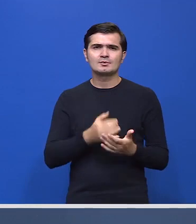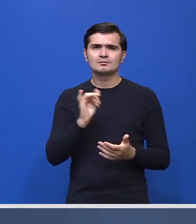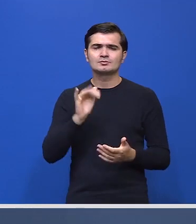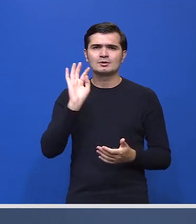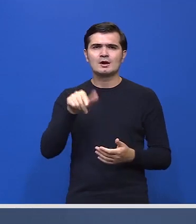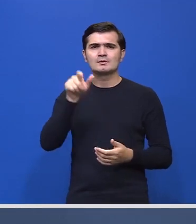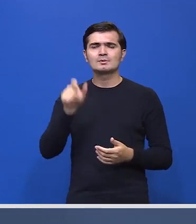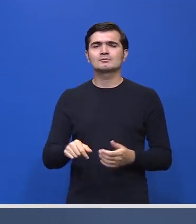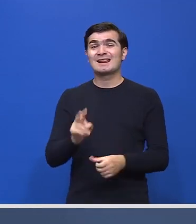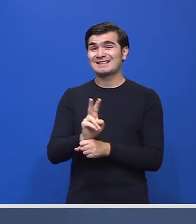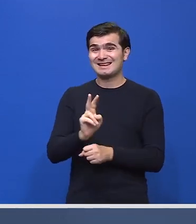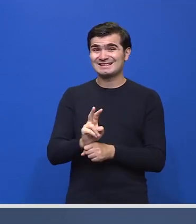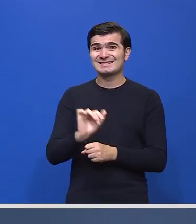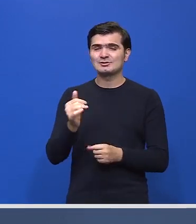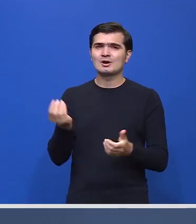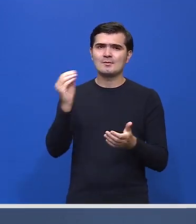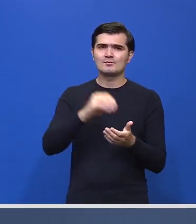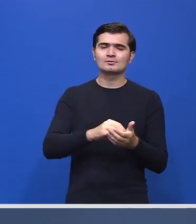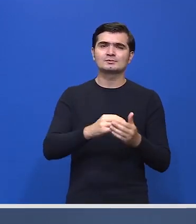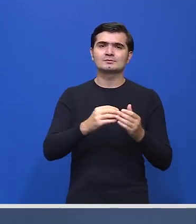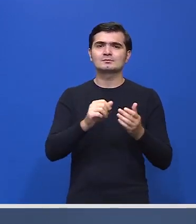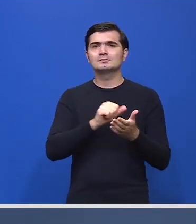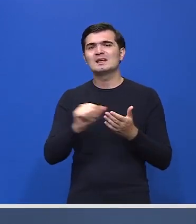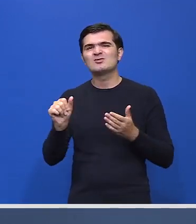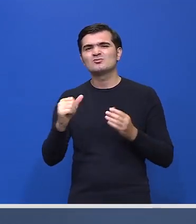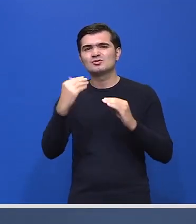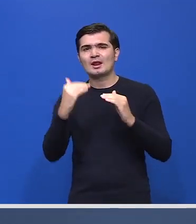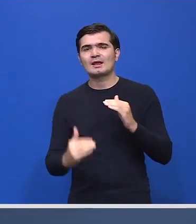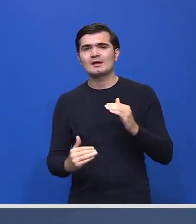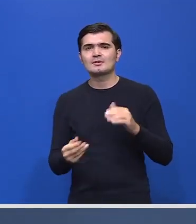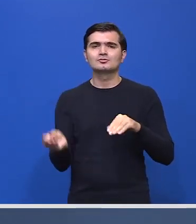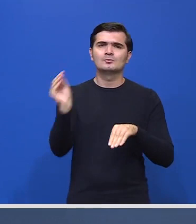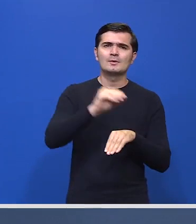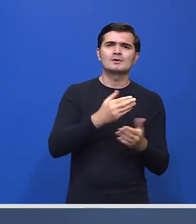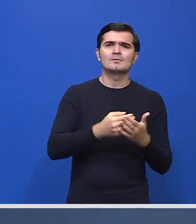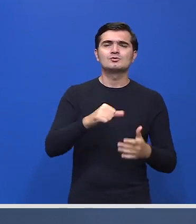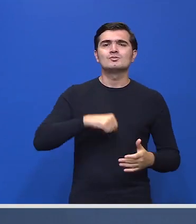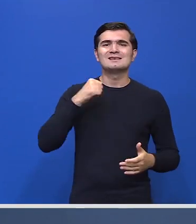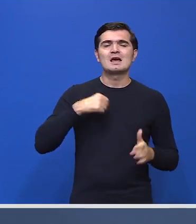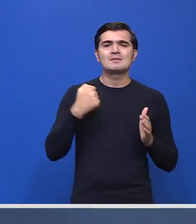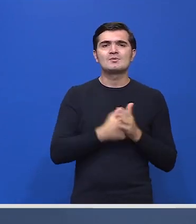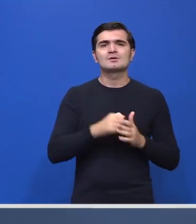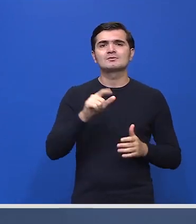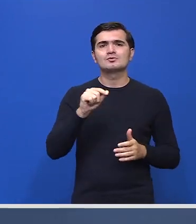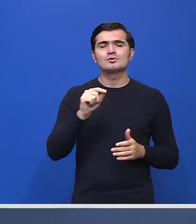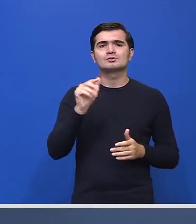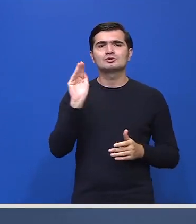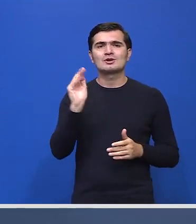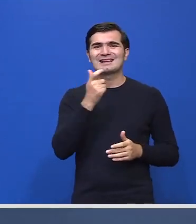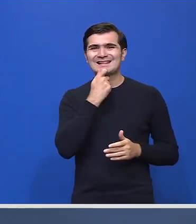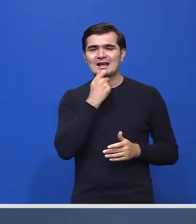în întreținere și am introdus deduceri suplimentare pentru cei care sunt tineri până la 26 de ani sau